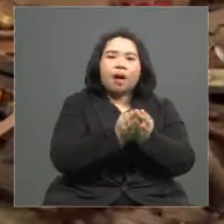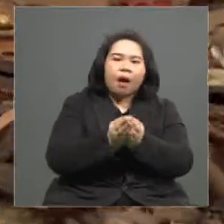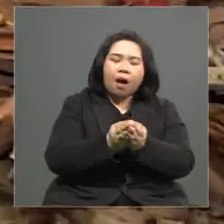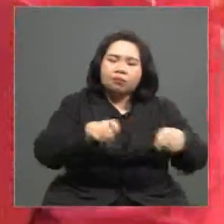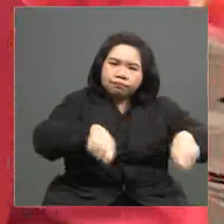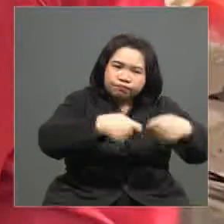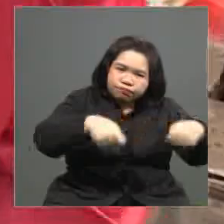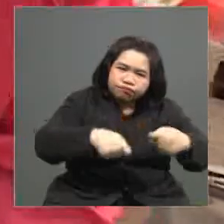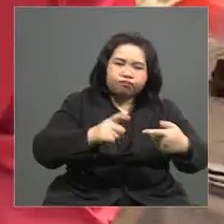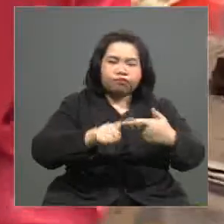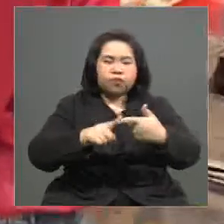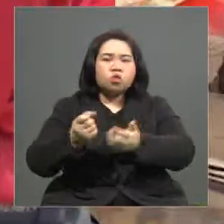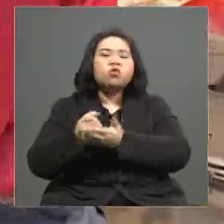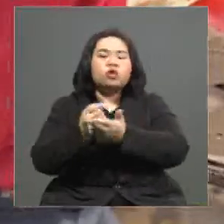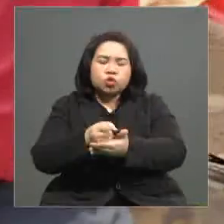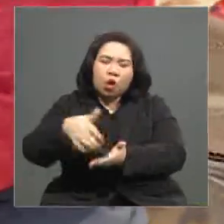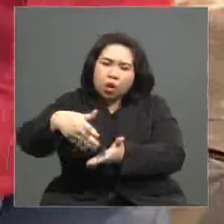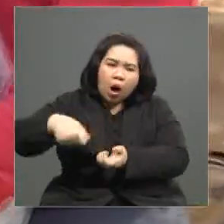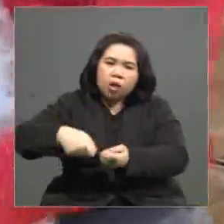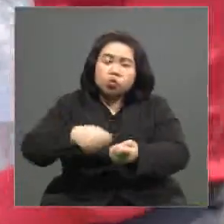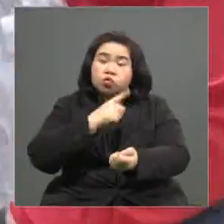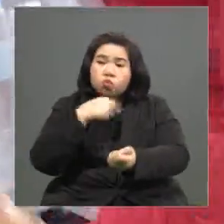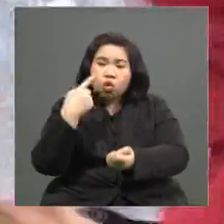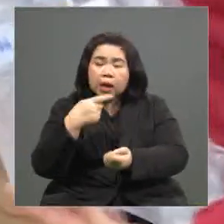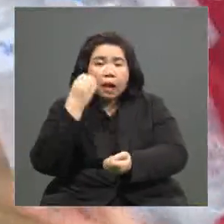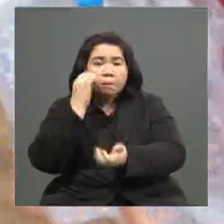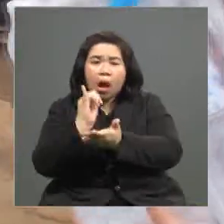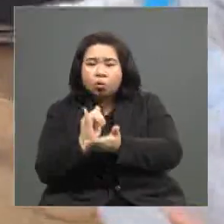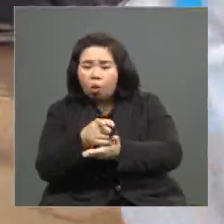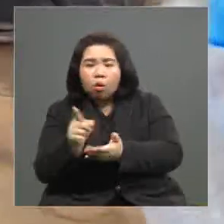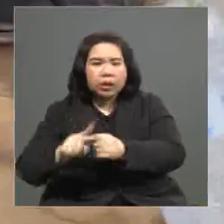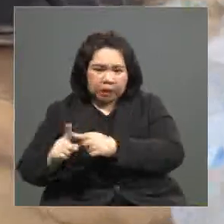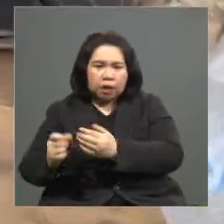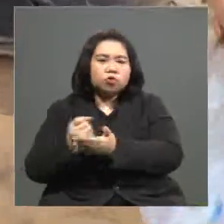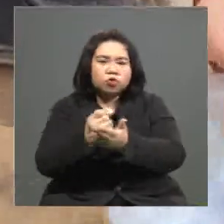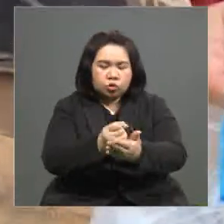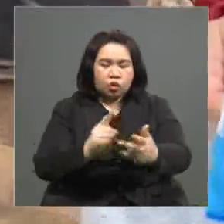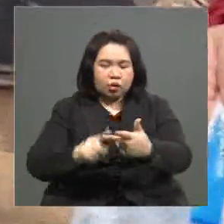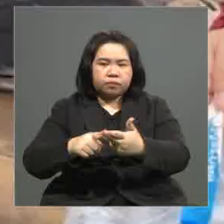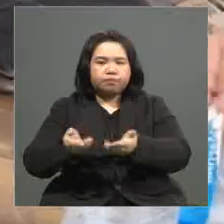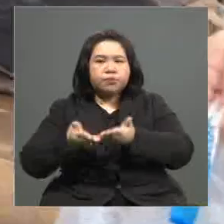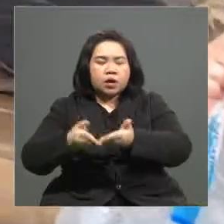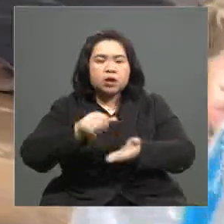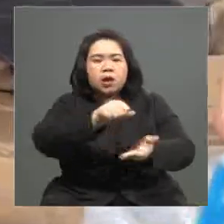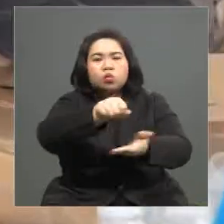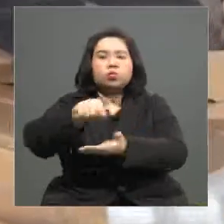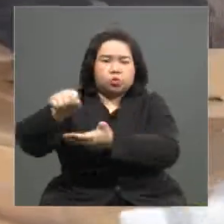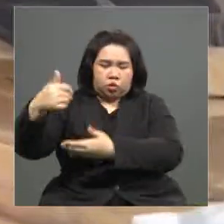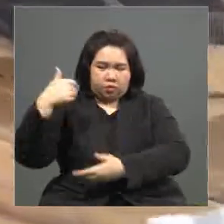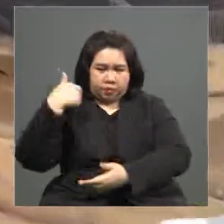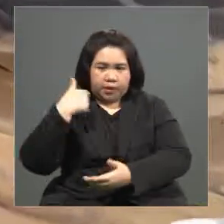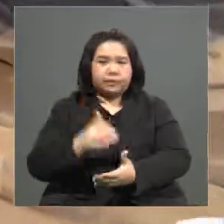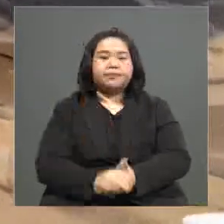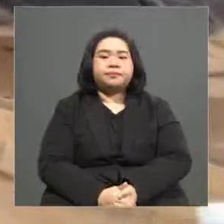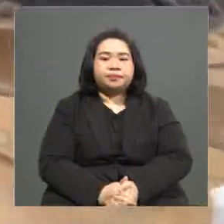งส่วนที่2คือช่วยเหลือพี่น้องประชาชนที่ไม่สามารถช่วยเหลือตนเองได้และส่วนที่3คือส่งเสบียงไปยังตามบ้านเรือนค่ะเรา